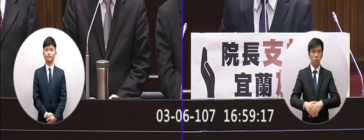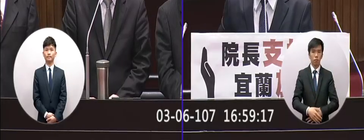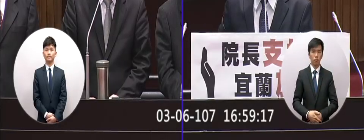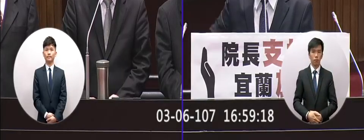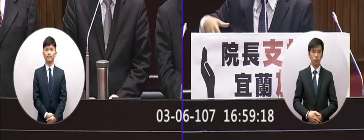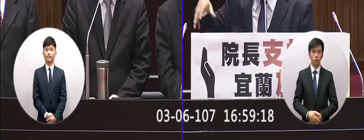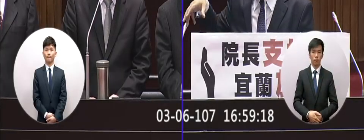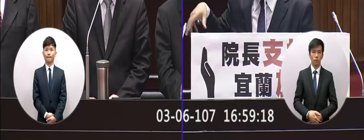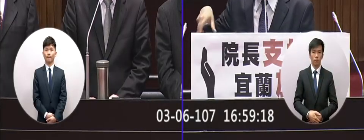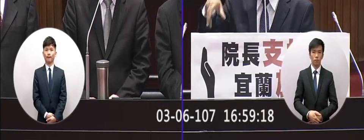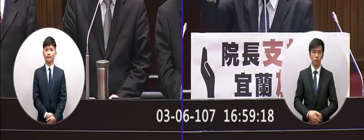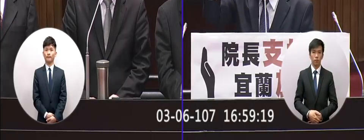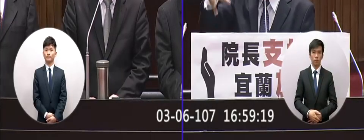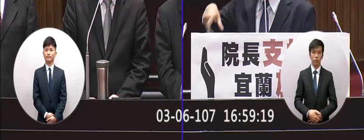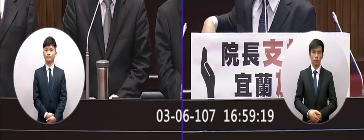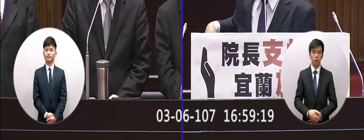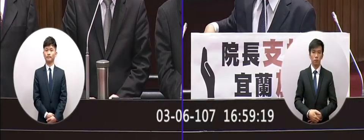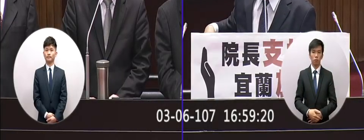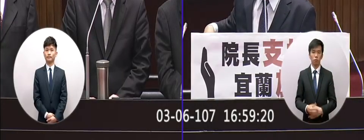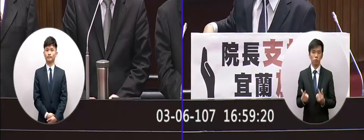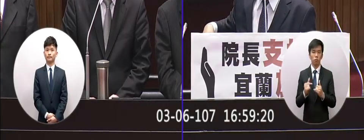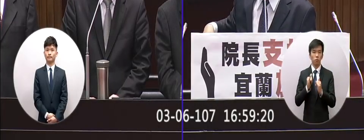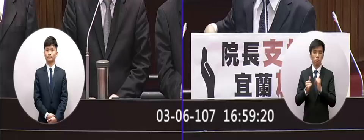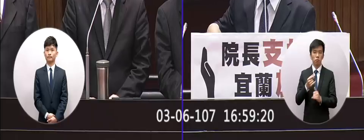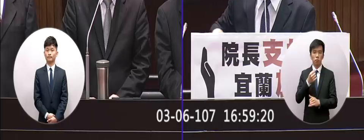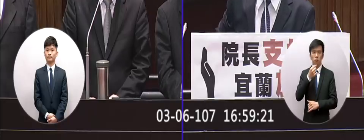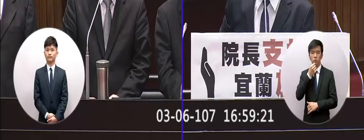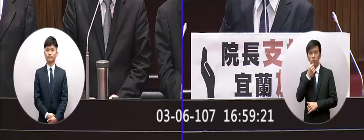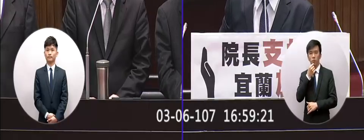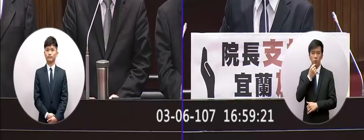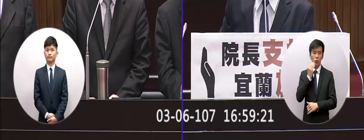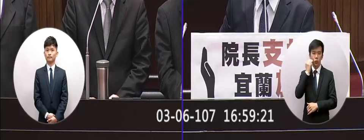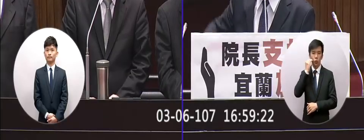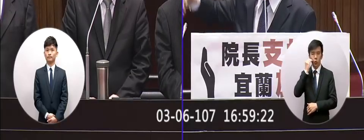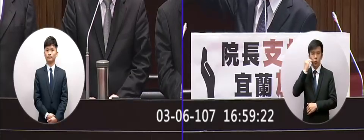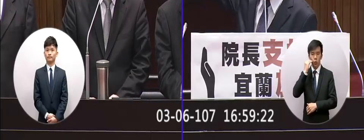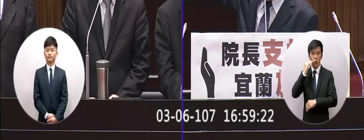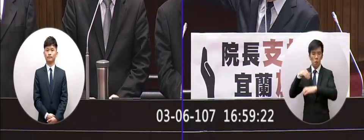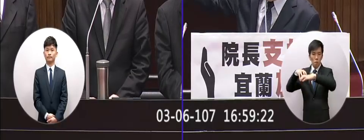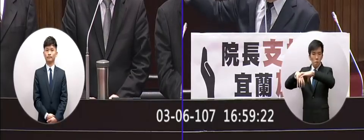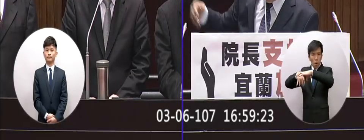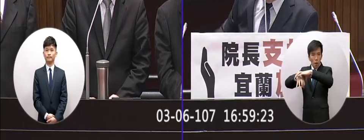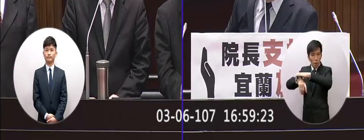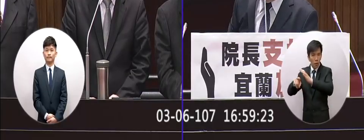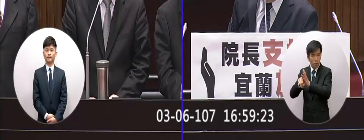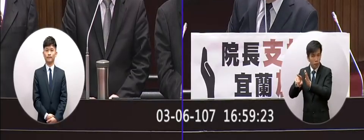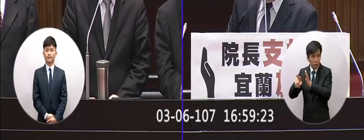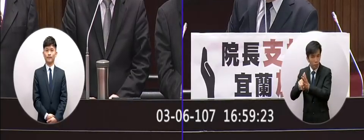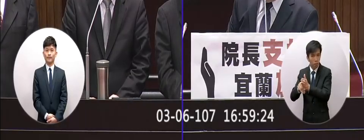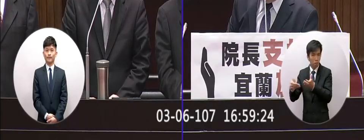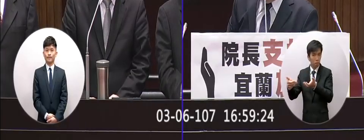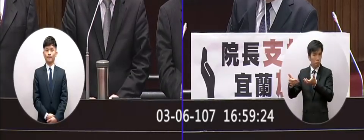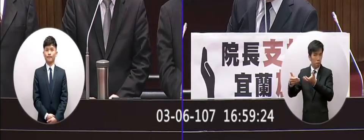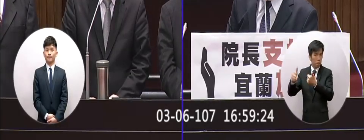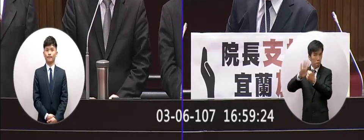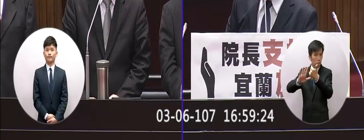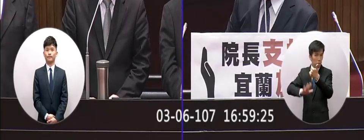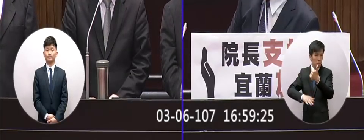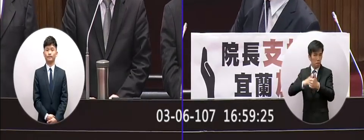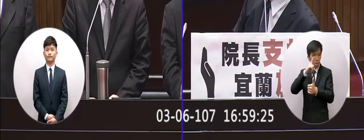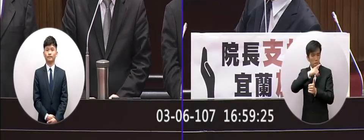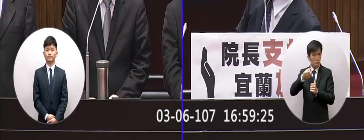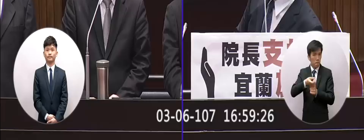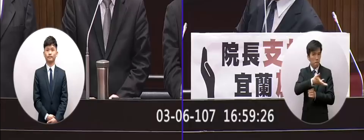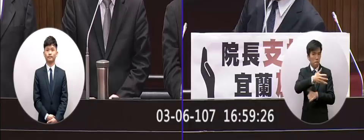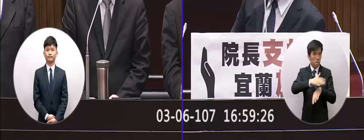大家会质疑说，在做隧道的时候新建过程会不会影响，我在这里拿出中央大学委托的一个